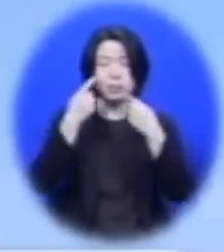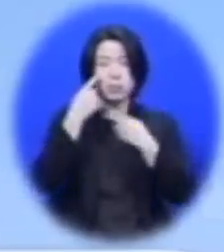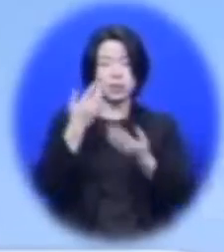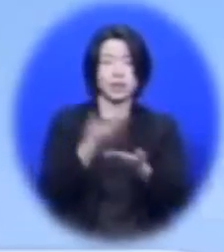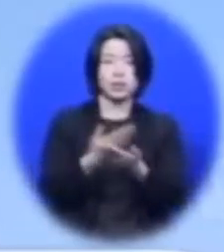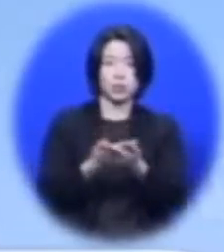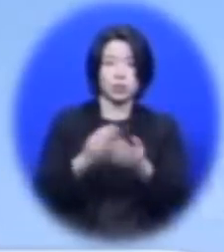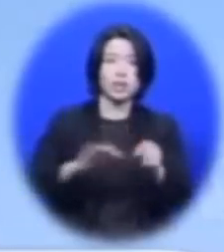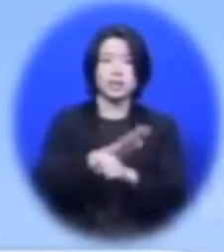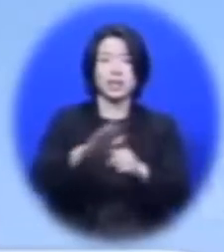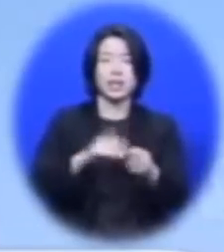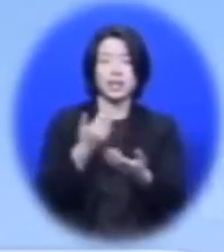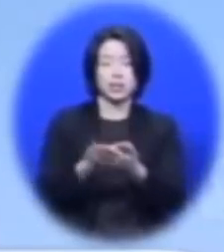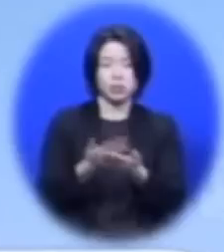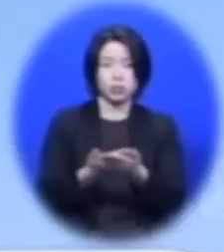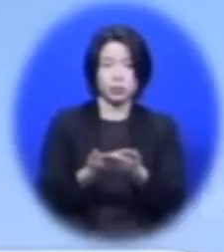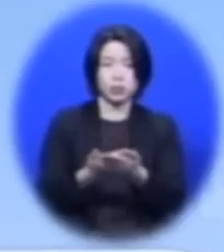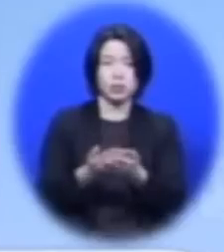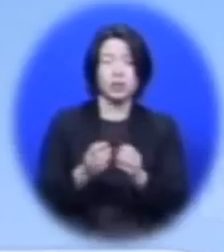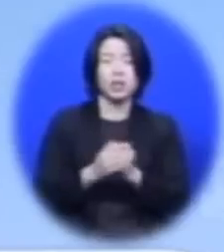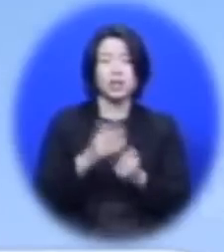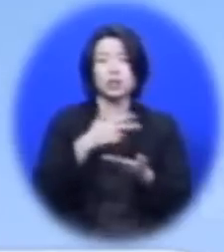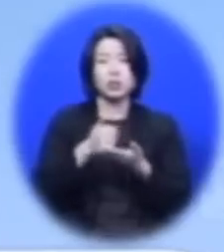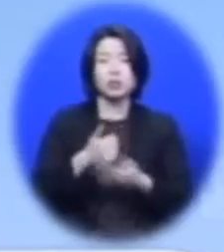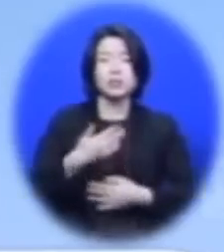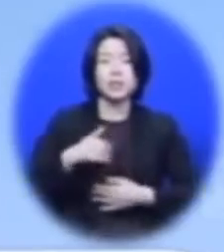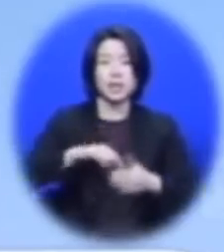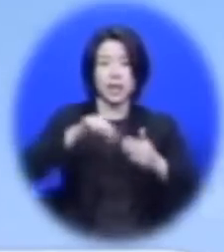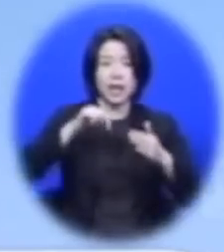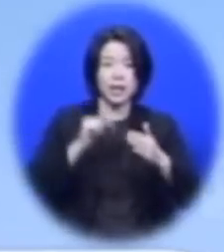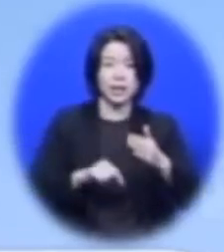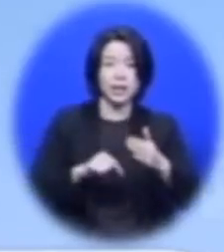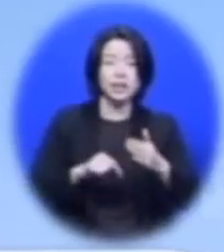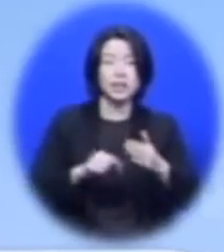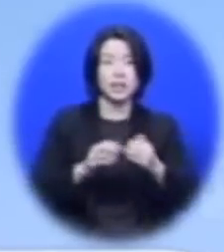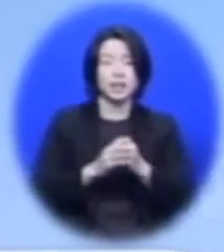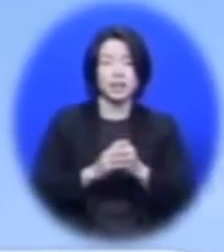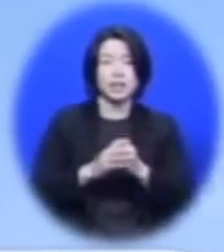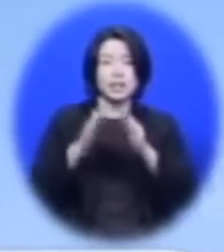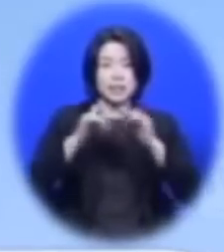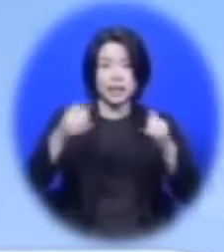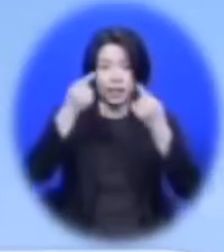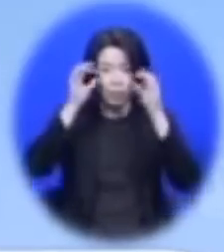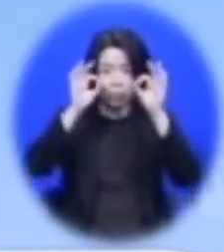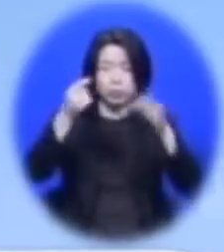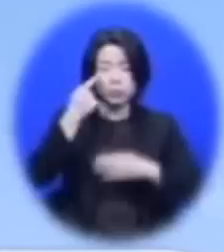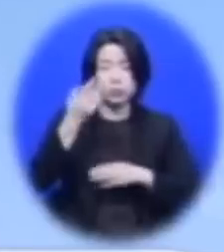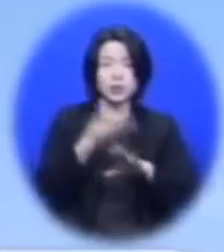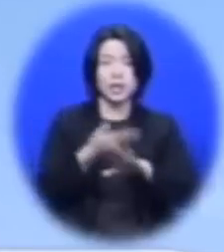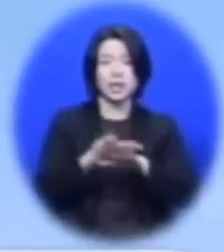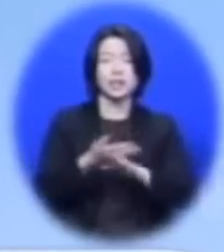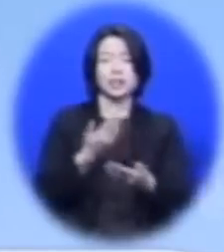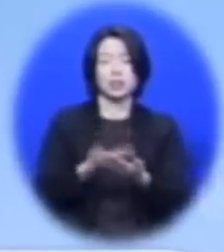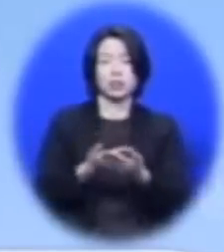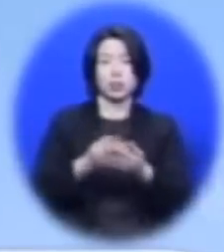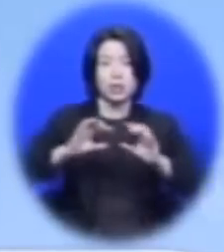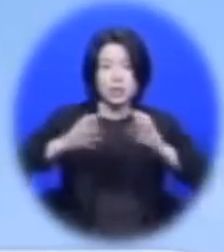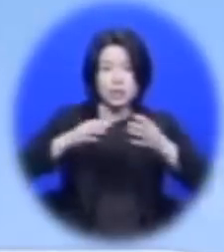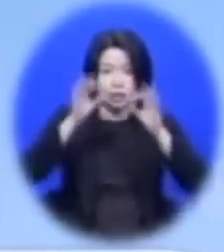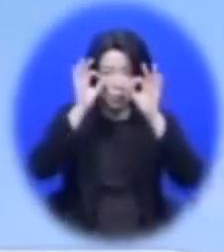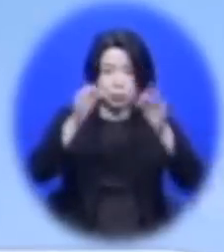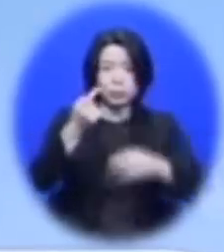주님 사랑하게 하소서. 주님, 제 안에 사람 보는 눈 달라지게 하시고 세상 보는